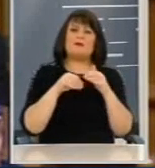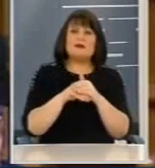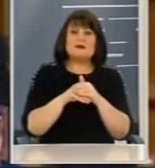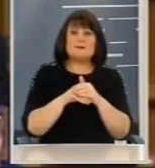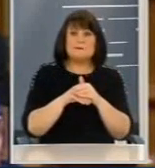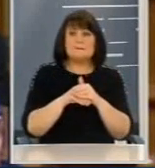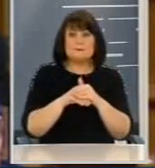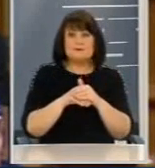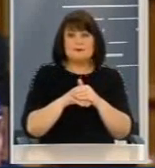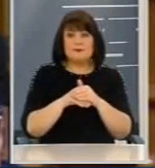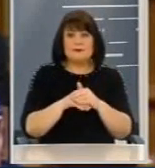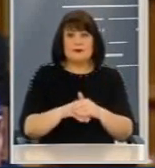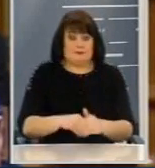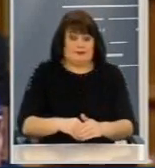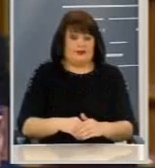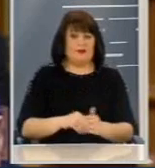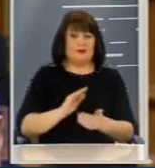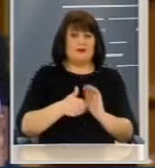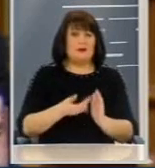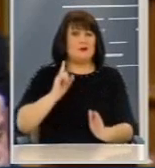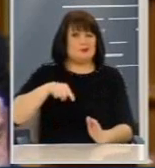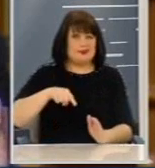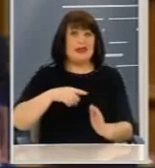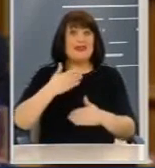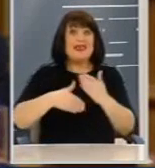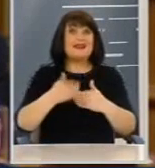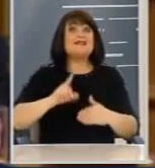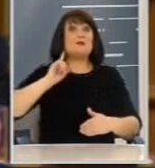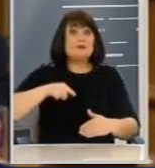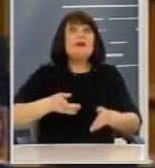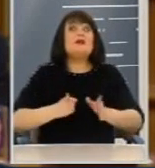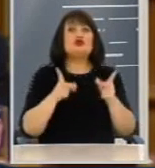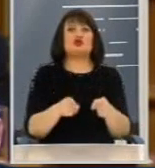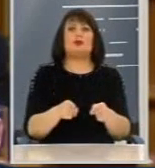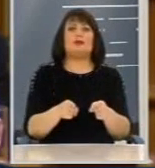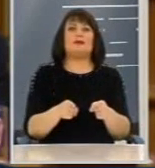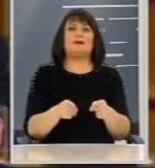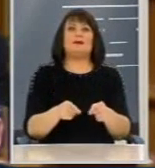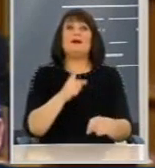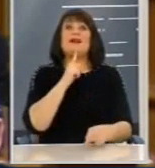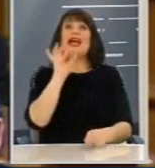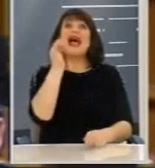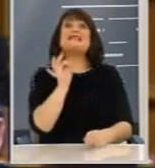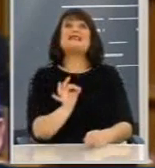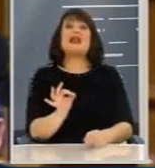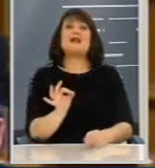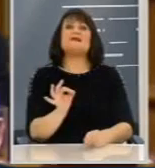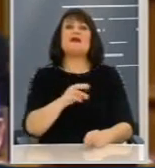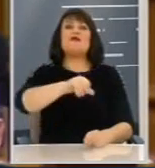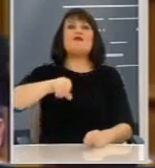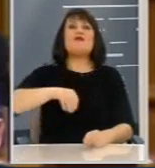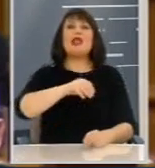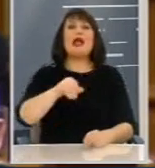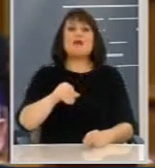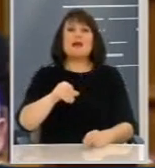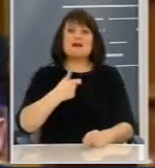ακριβώς επειδή γράφατε στα παλιά σας τα παπούτσια προβλεπόμενες διαδικασίες δεν προχώρησαν ποτέ. Όπως ο Αστέρας, ο οποίος ξεκόλλησε